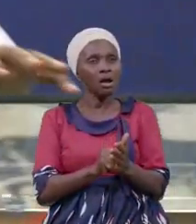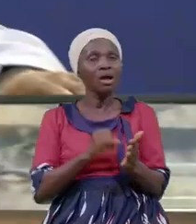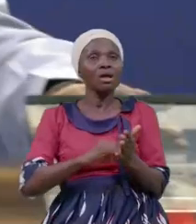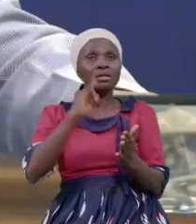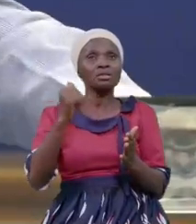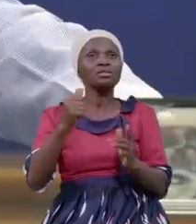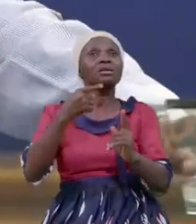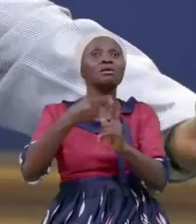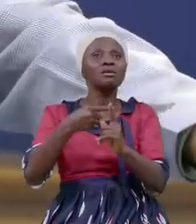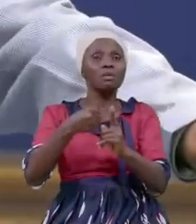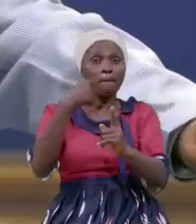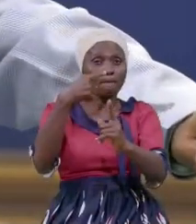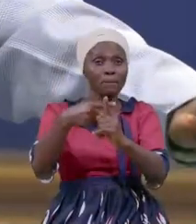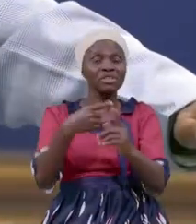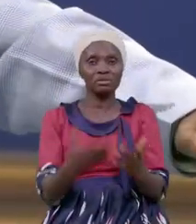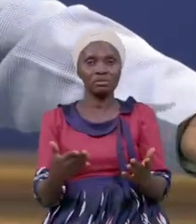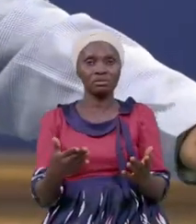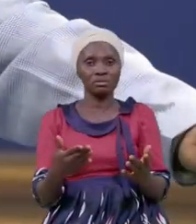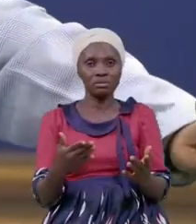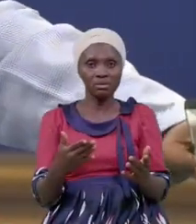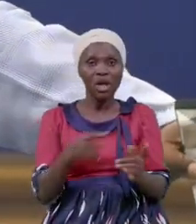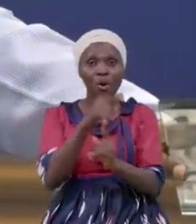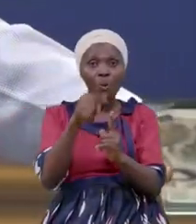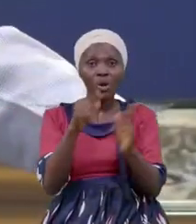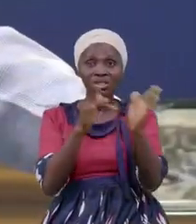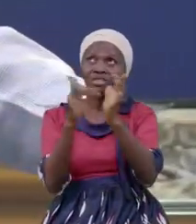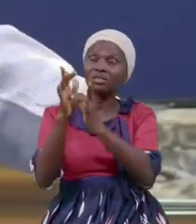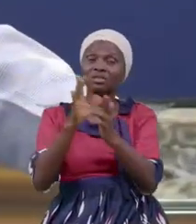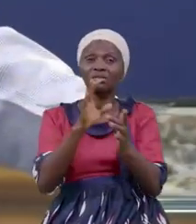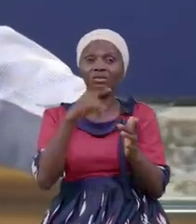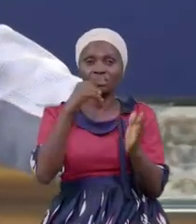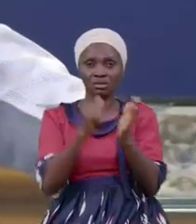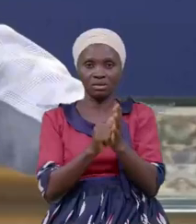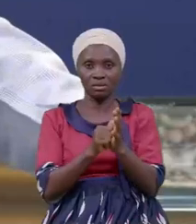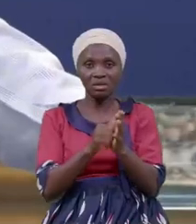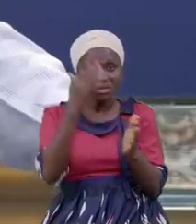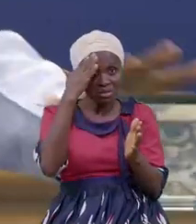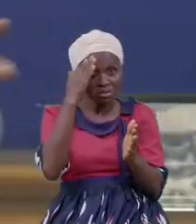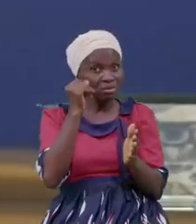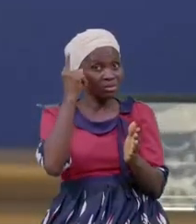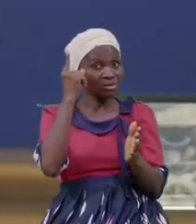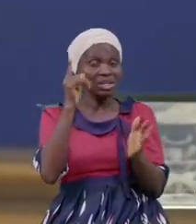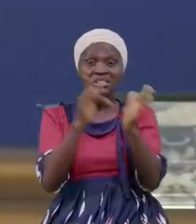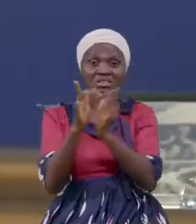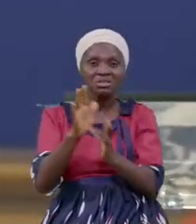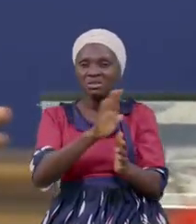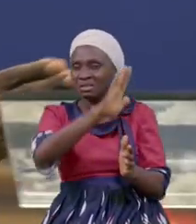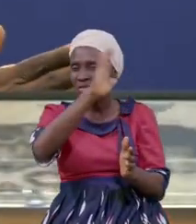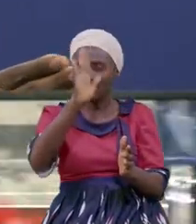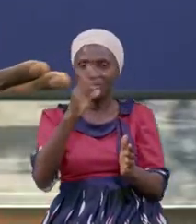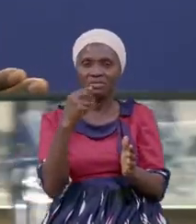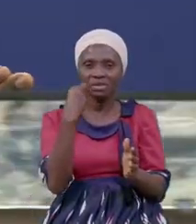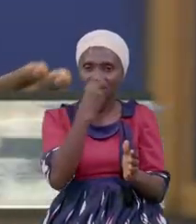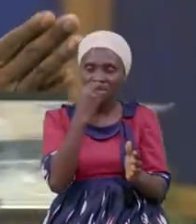j'entendais et quand Jésus a dit comprenez Jésus n'a jamais envoyé une